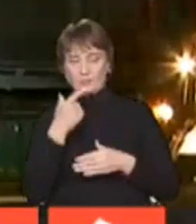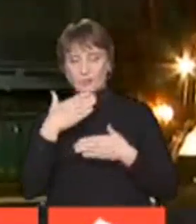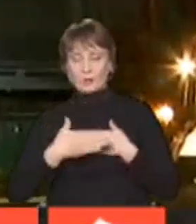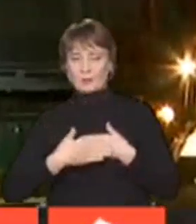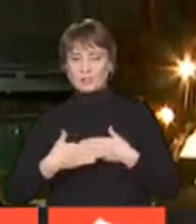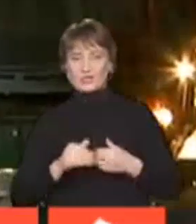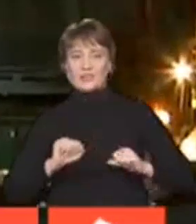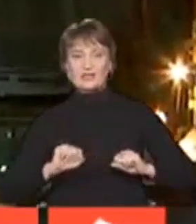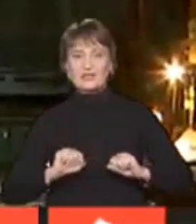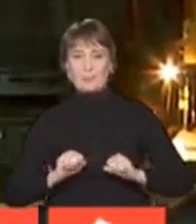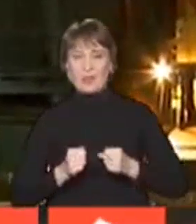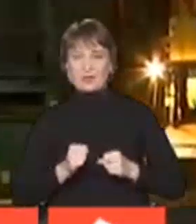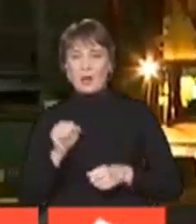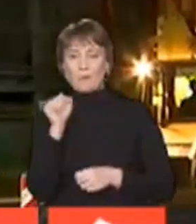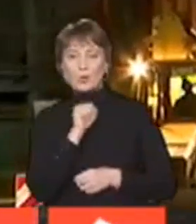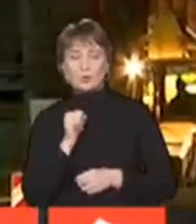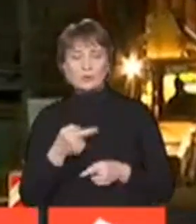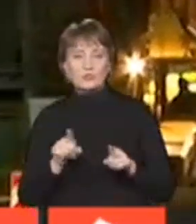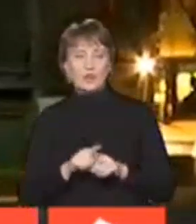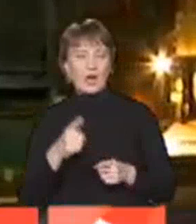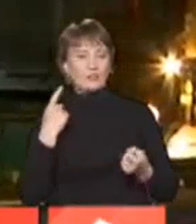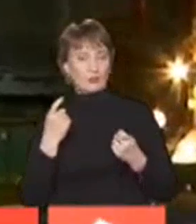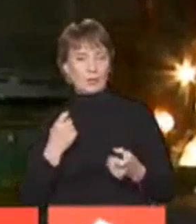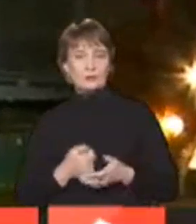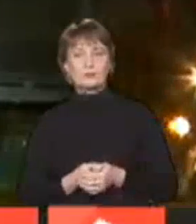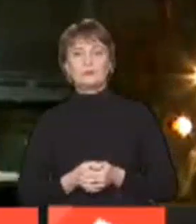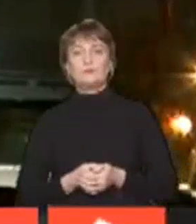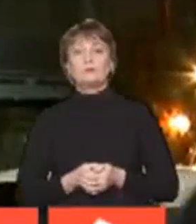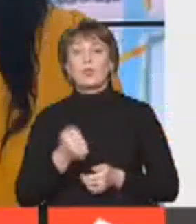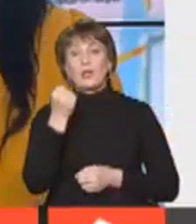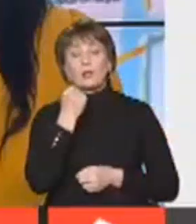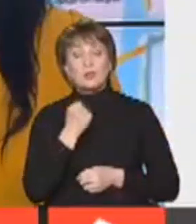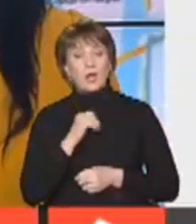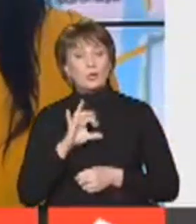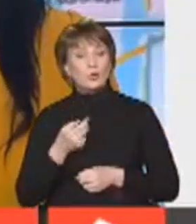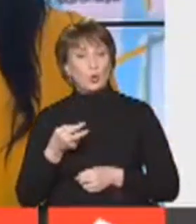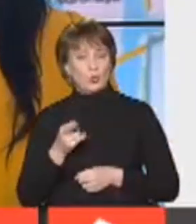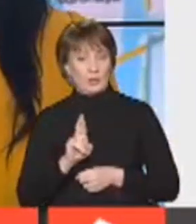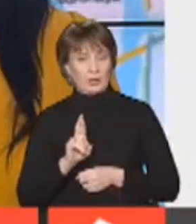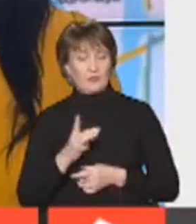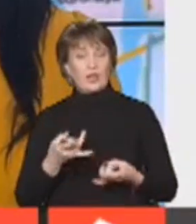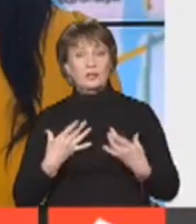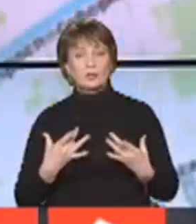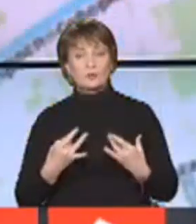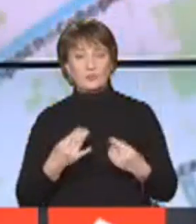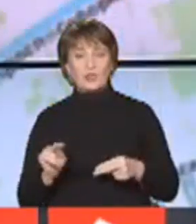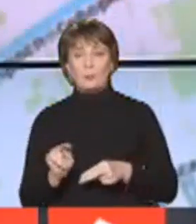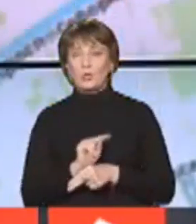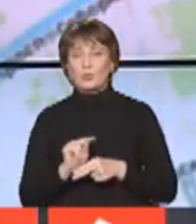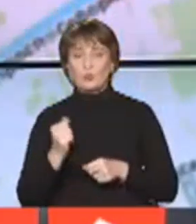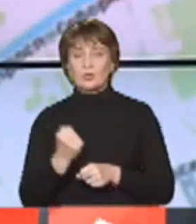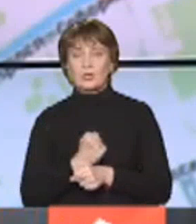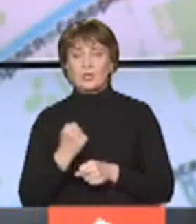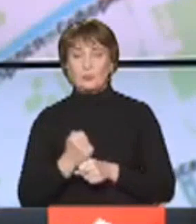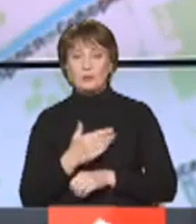наближається зима та морози. Ну, власне, така інформація. Дякую, Юлі. Це була Юля Капітонова. Вона розповіла про ремонтні